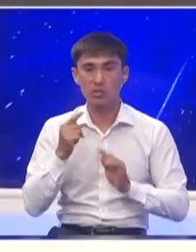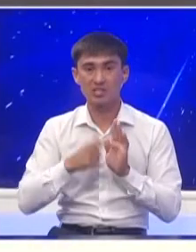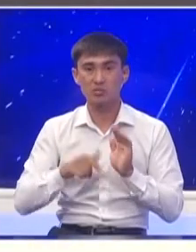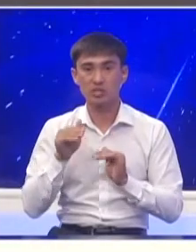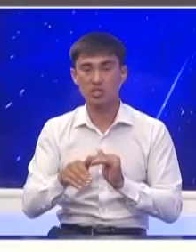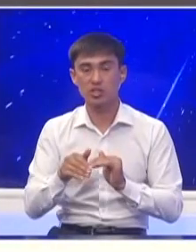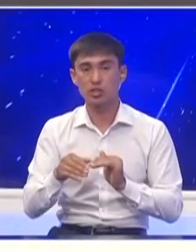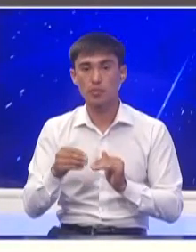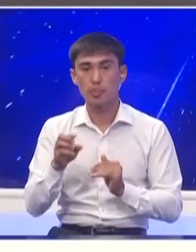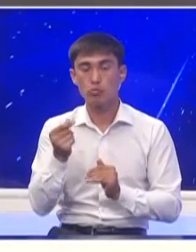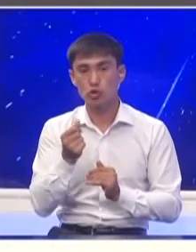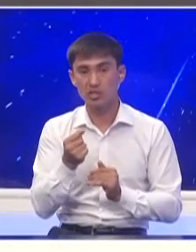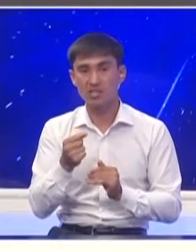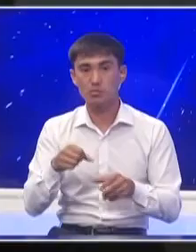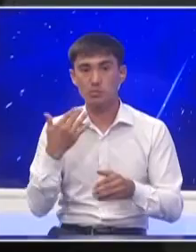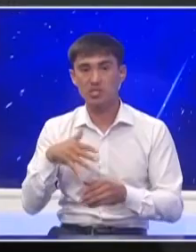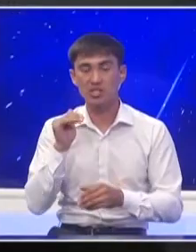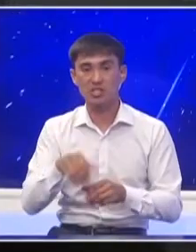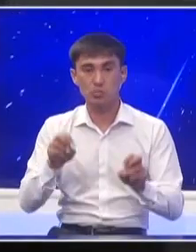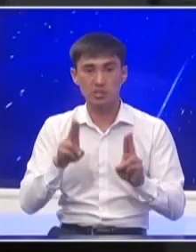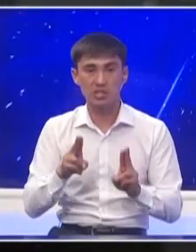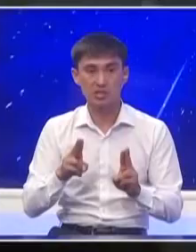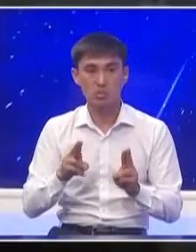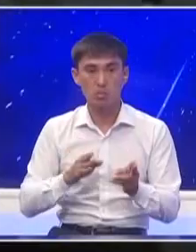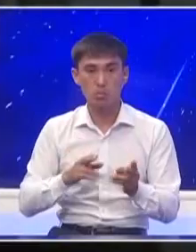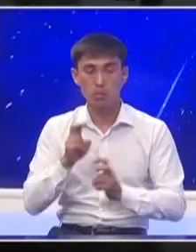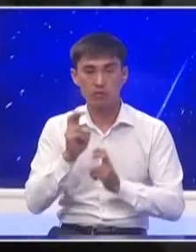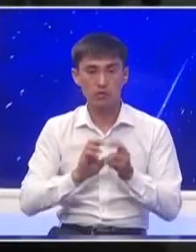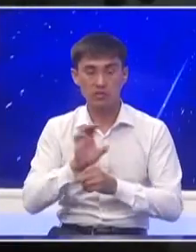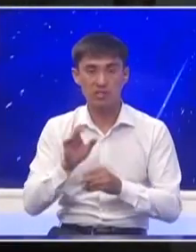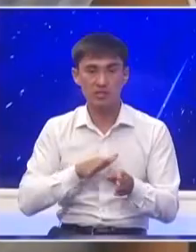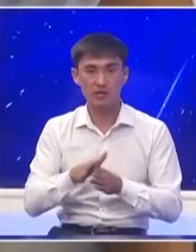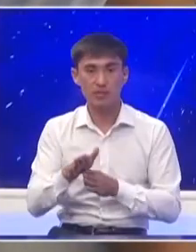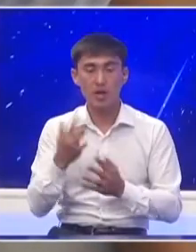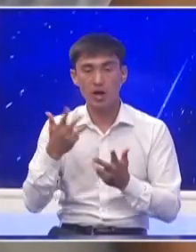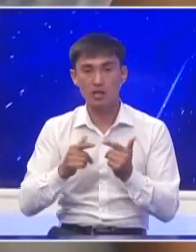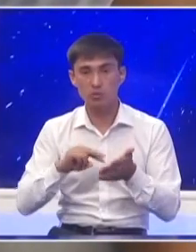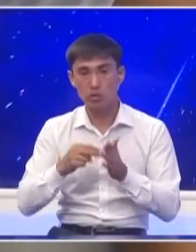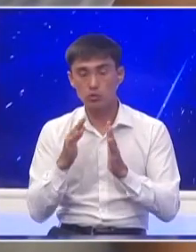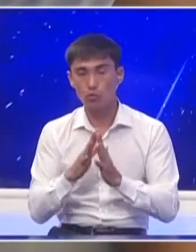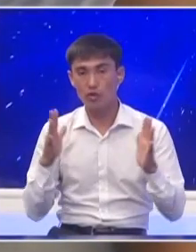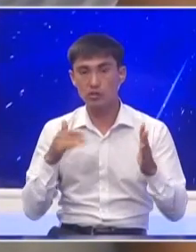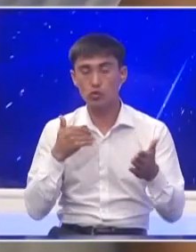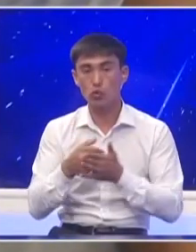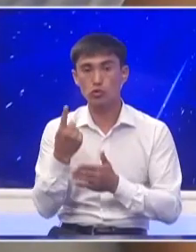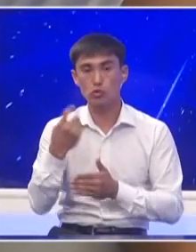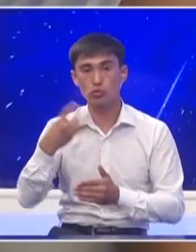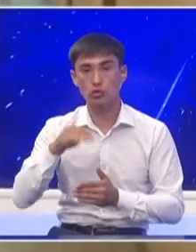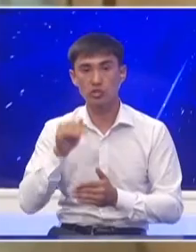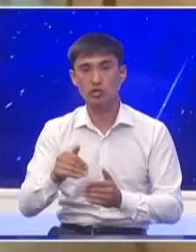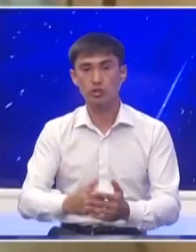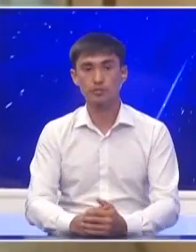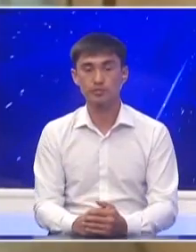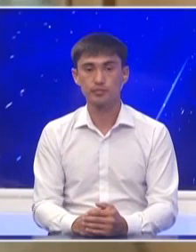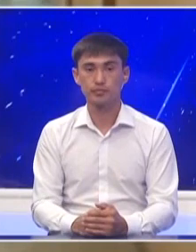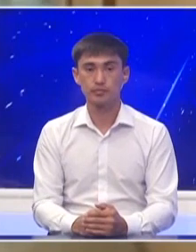тысяч бюджетных и 50 тысяч специалистов производственной сферы. В ближайшие годы их количество планируется увеличить до 140 тысяч.